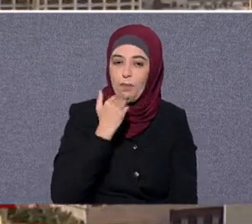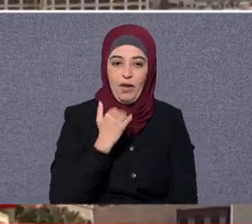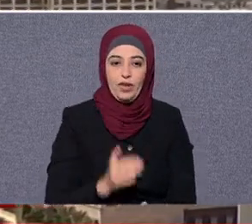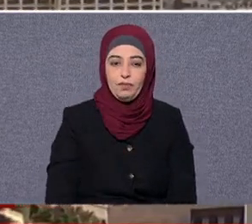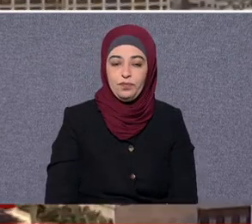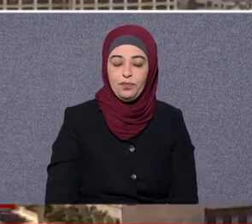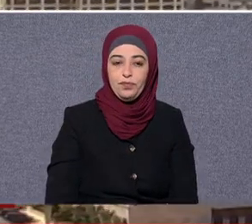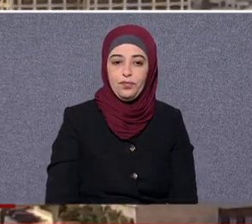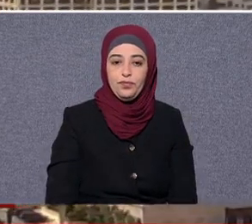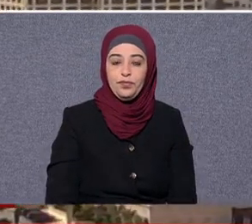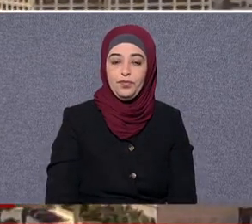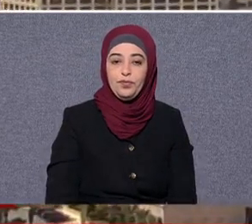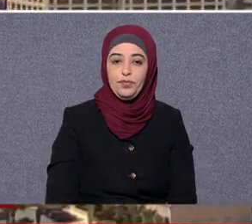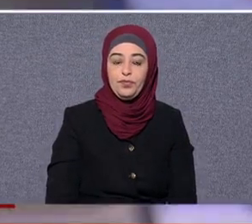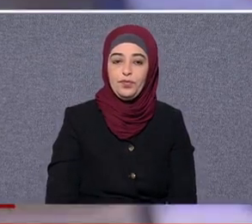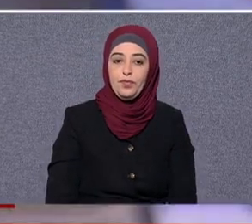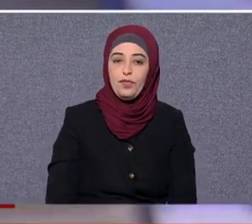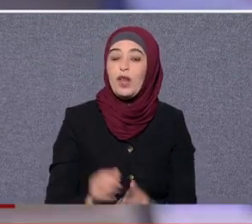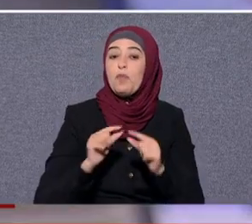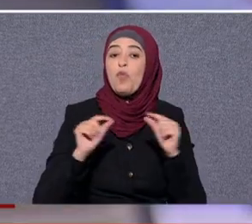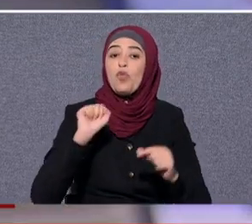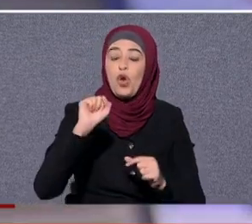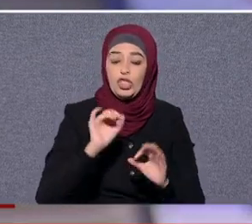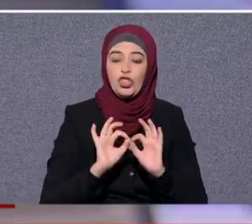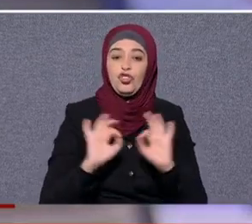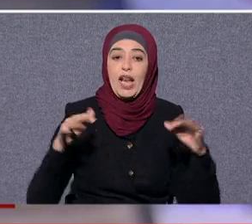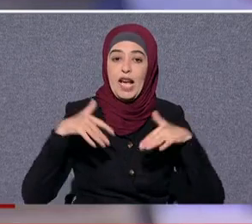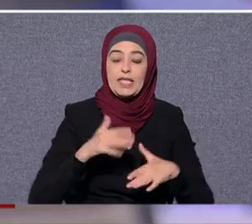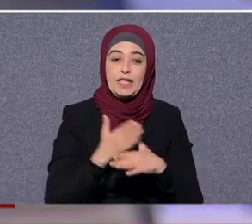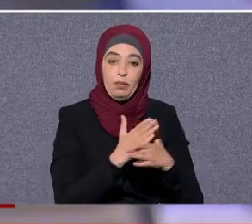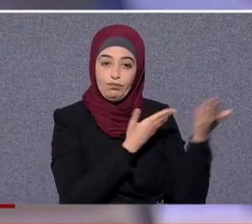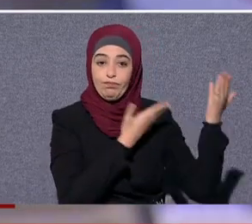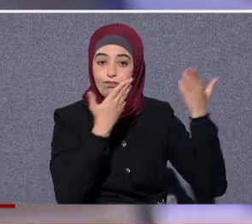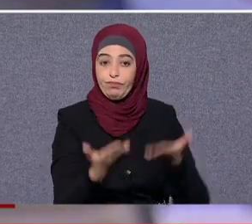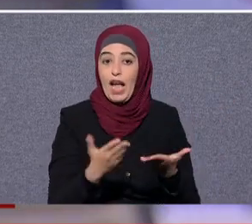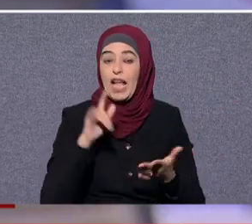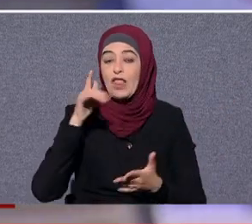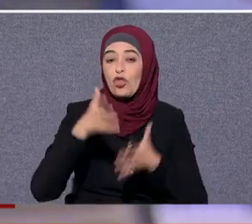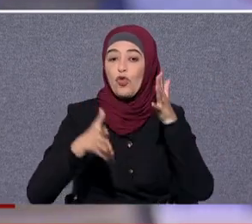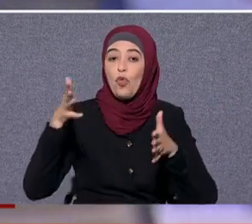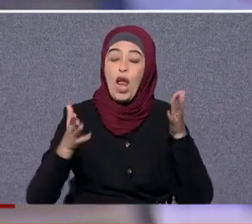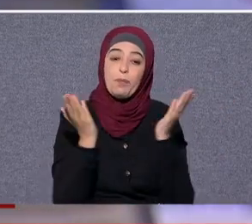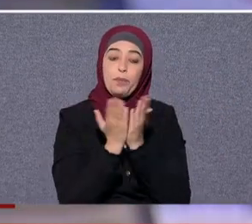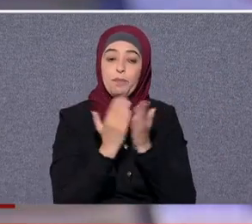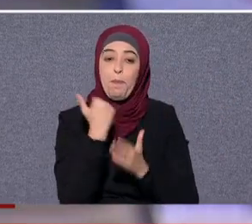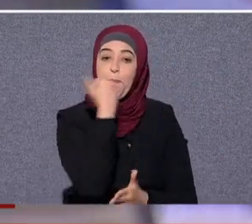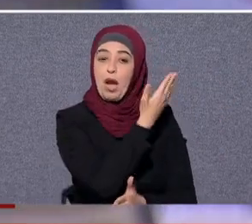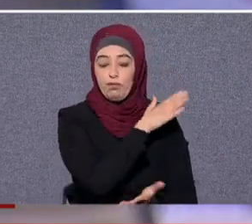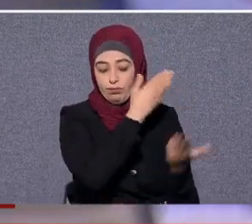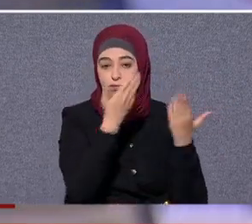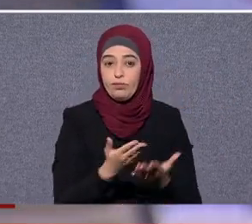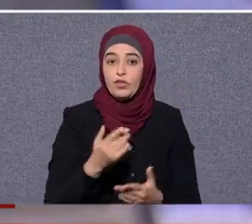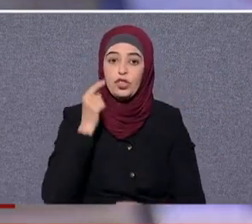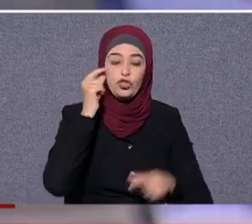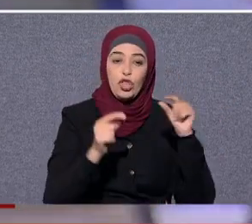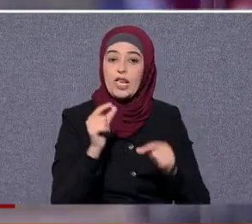المجتمعية. طيب ماذا عن التجهيزات لاستقبال الطلبة من الخارج وعدد المحجور عليهم